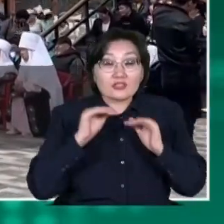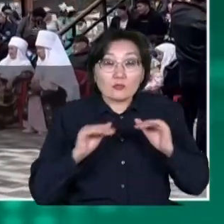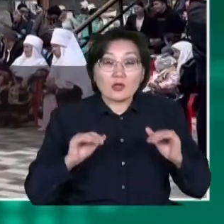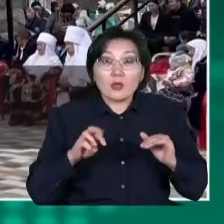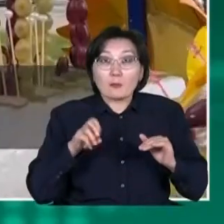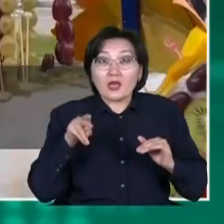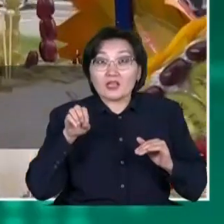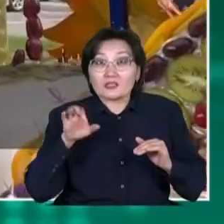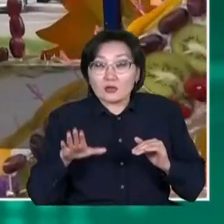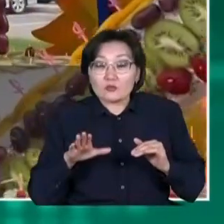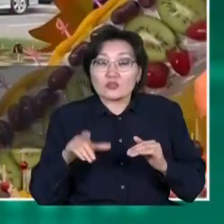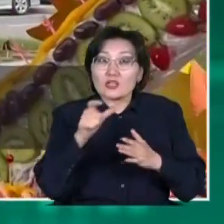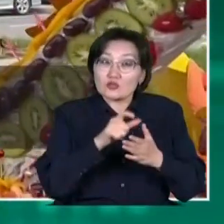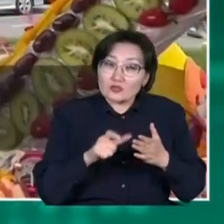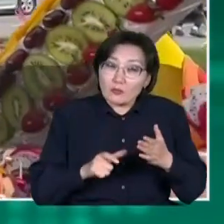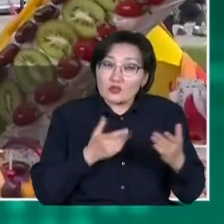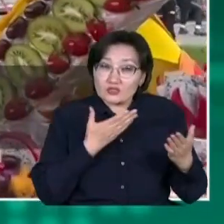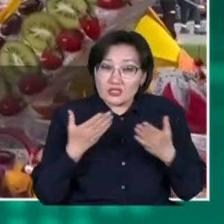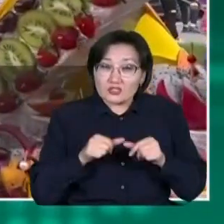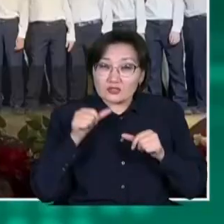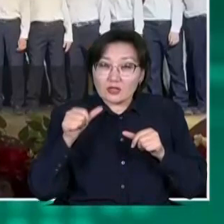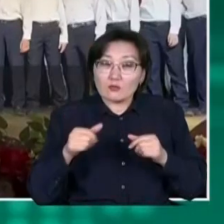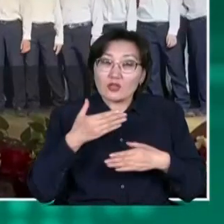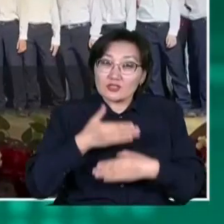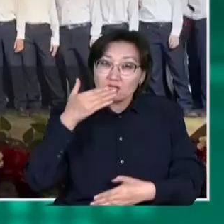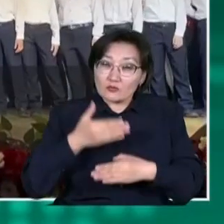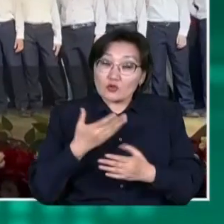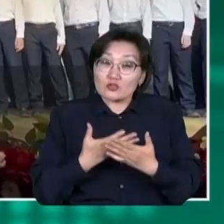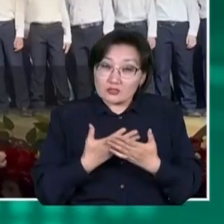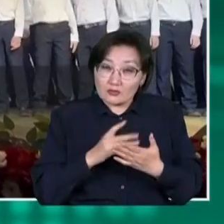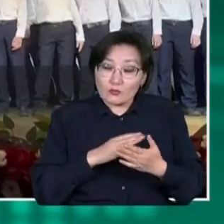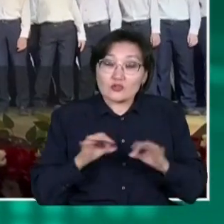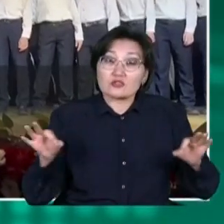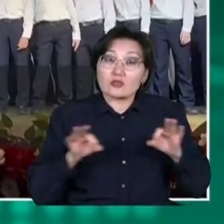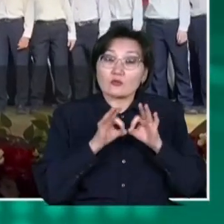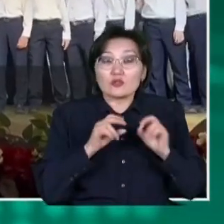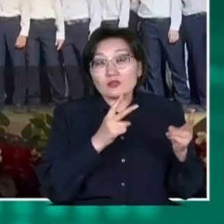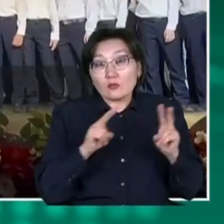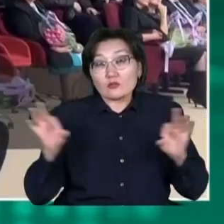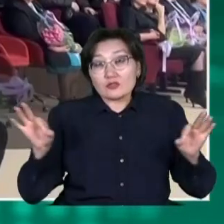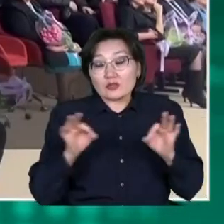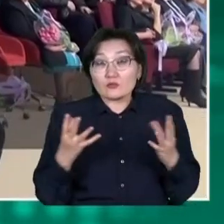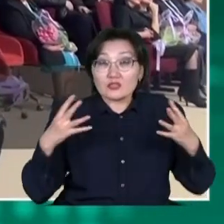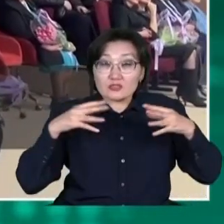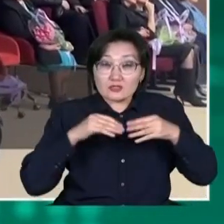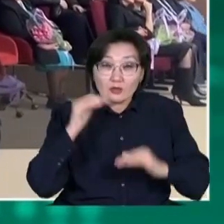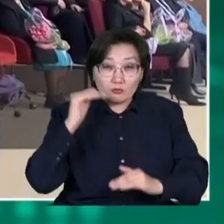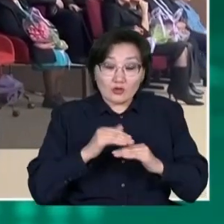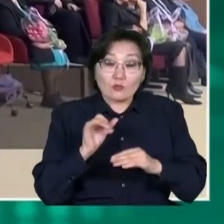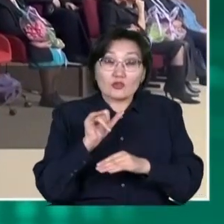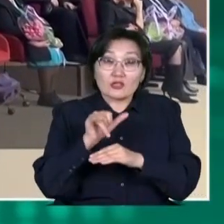Мұқағали Мақатаевтың жауһар жырларын орындап ерекше қойылымдар сахналады. Әнмен күй бимен өлең тоғысқан кешке қонақ